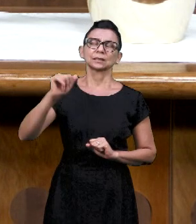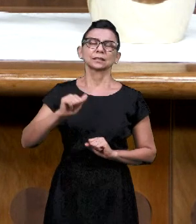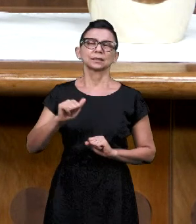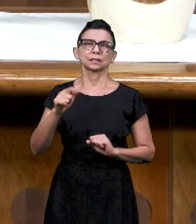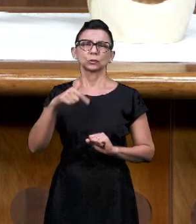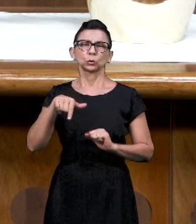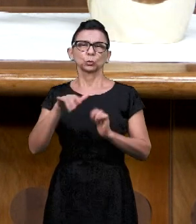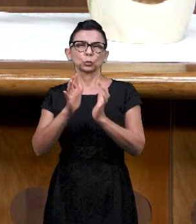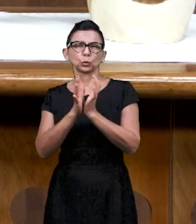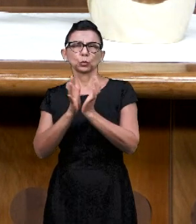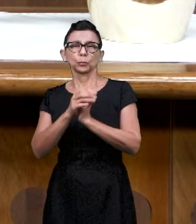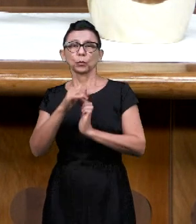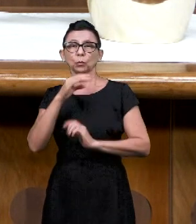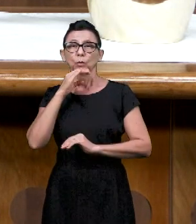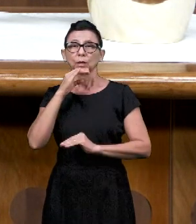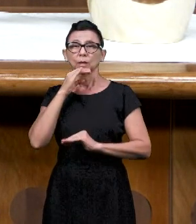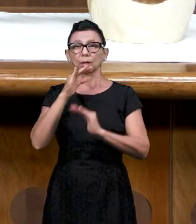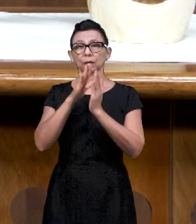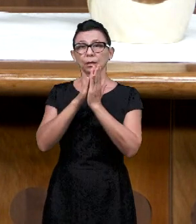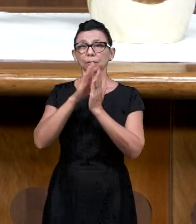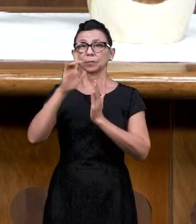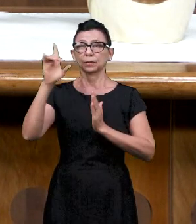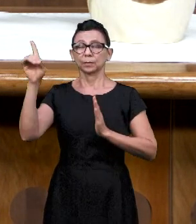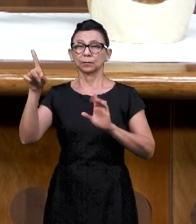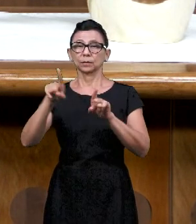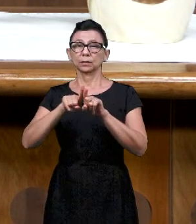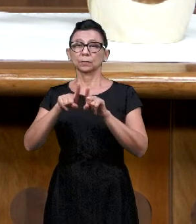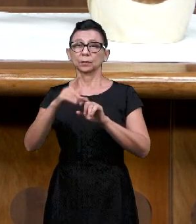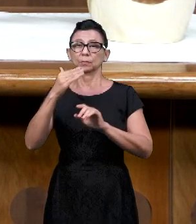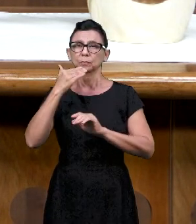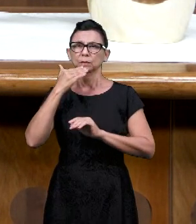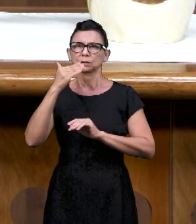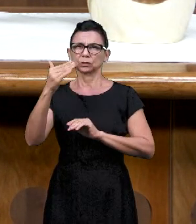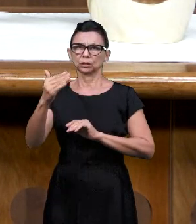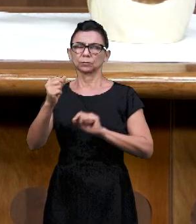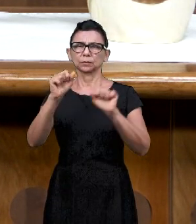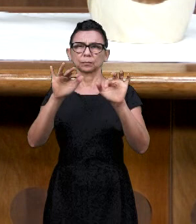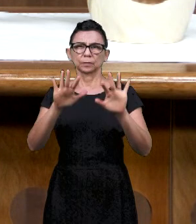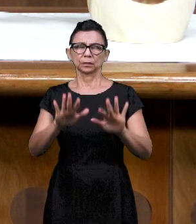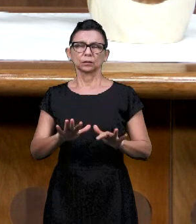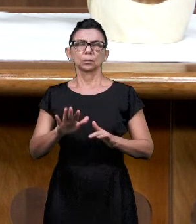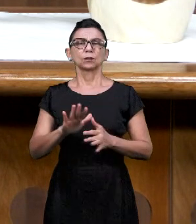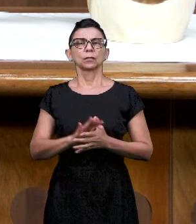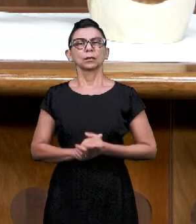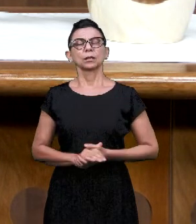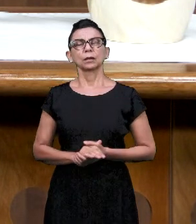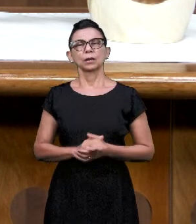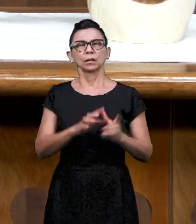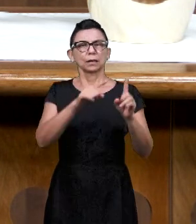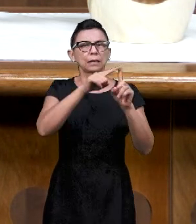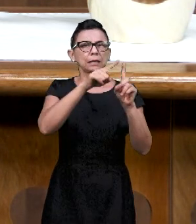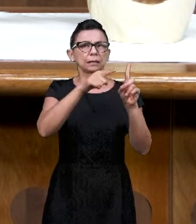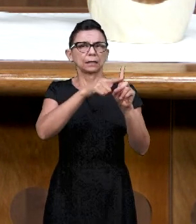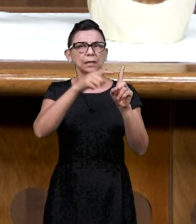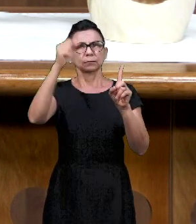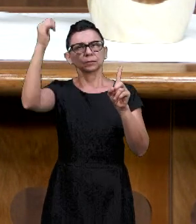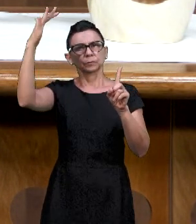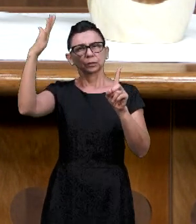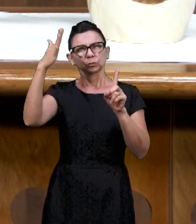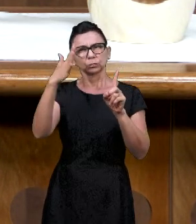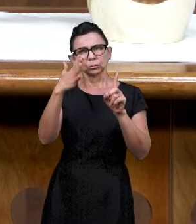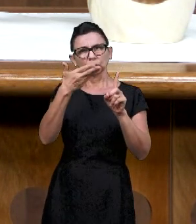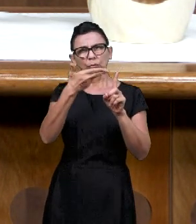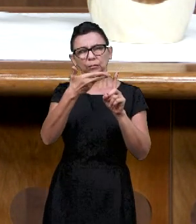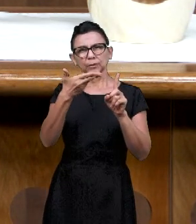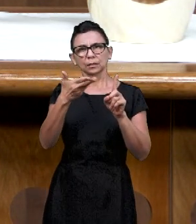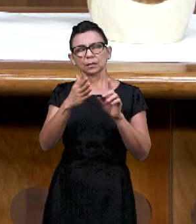Seigneur Dieu, les sœurs qui sont enceintes, afin que tu puisses garder tes servantes pendant toute la période